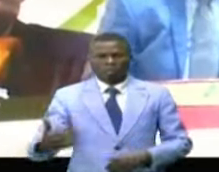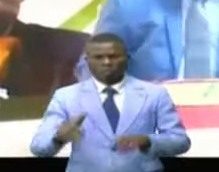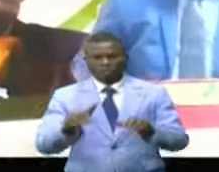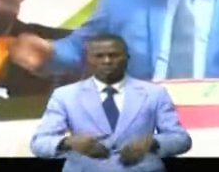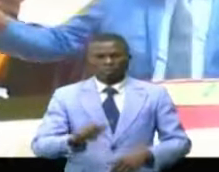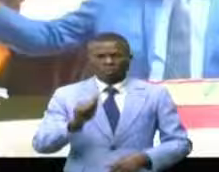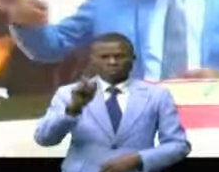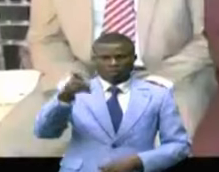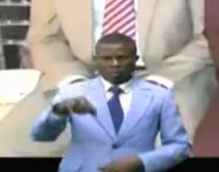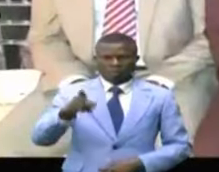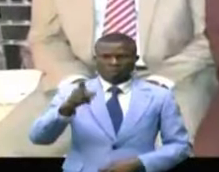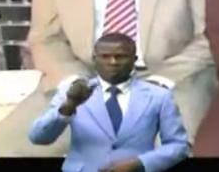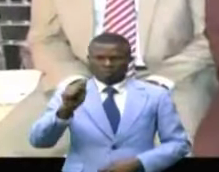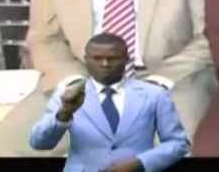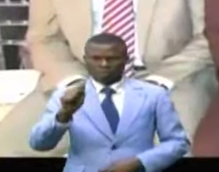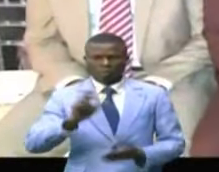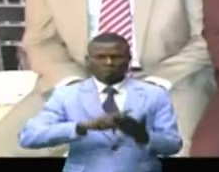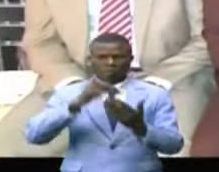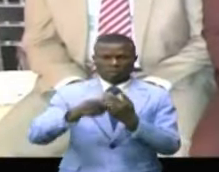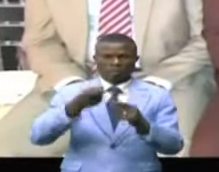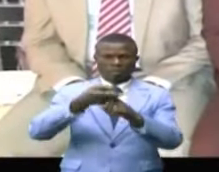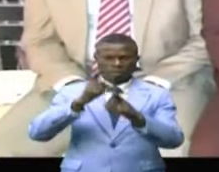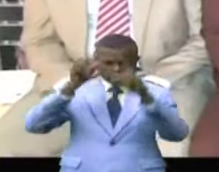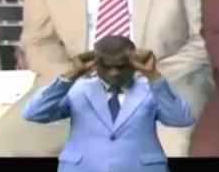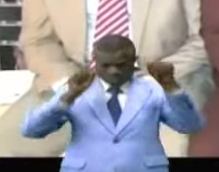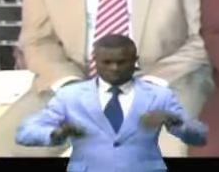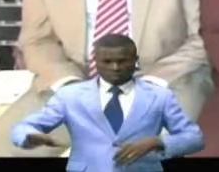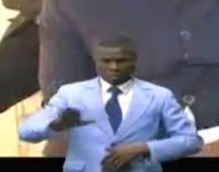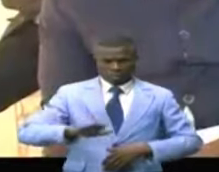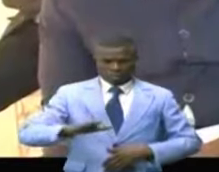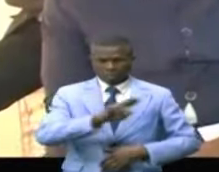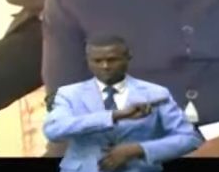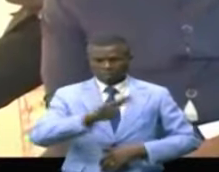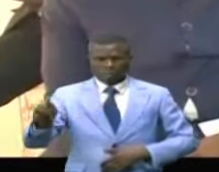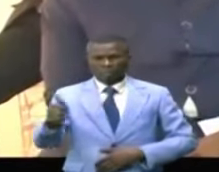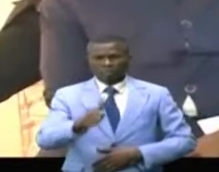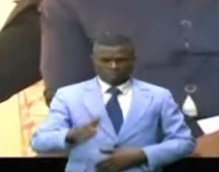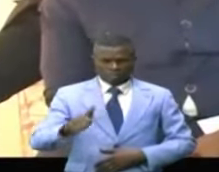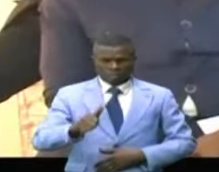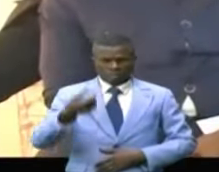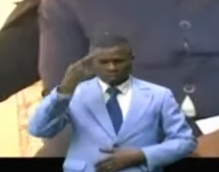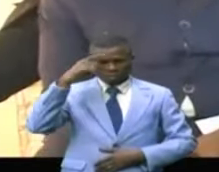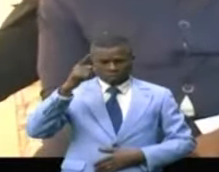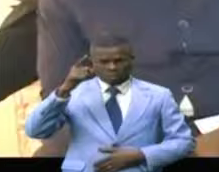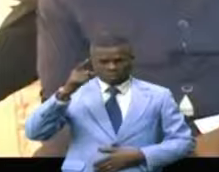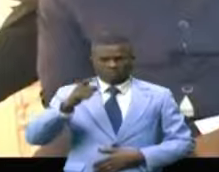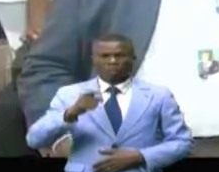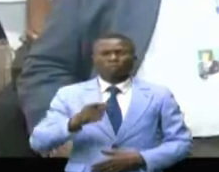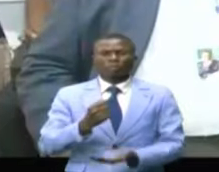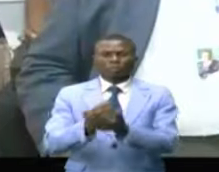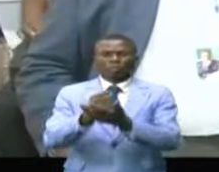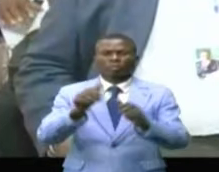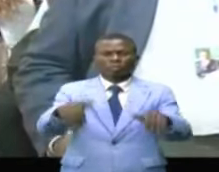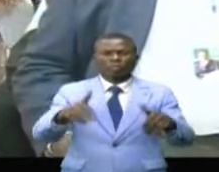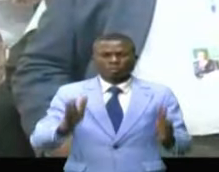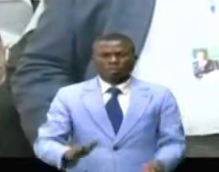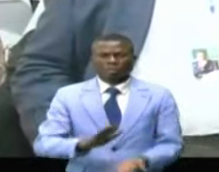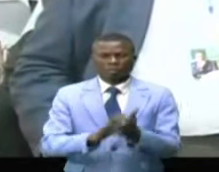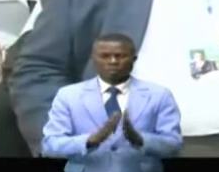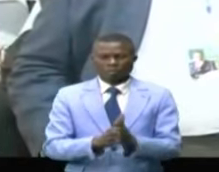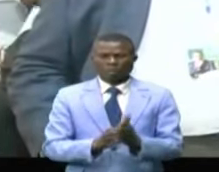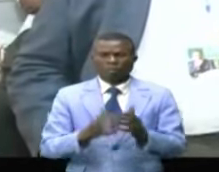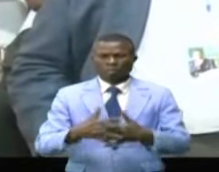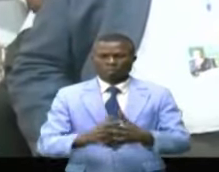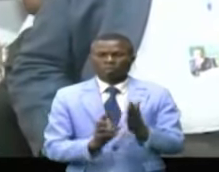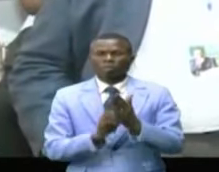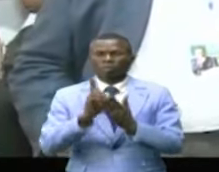ATA, un programme initié par le président de la République en 2021 en vue de faire de l'agriculture le leitmotiv